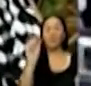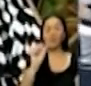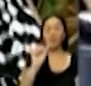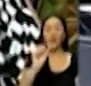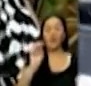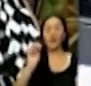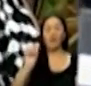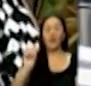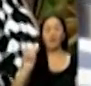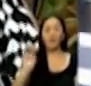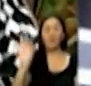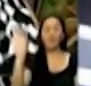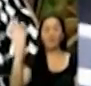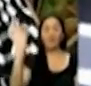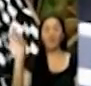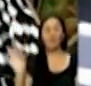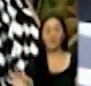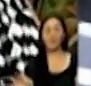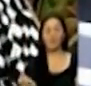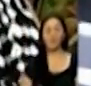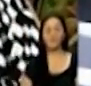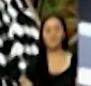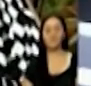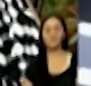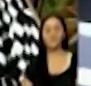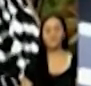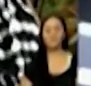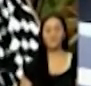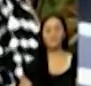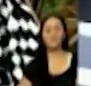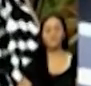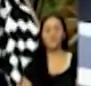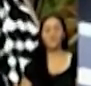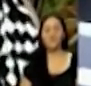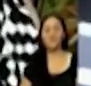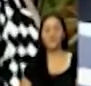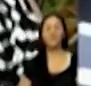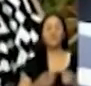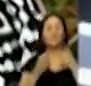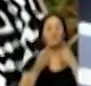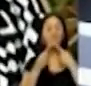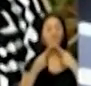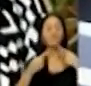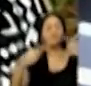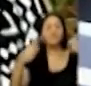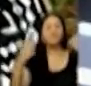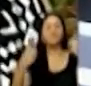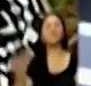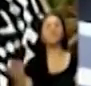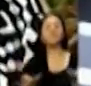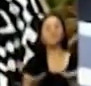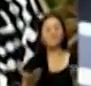primi commenti sull'orientamento della politica internazionale del governo Macri sono estremamente